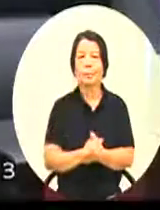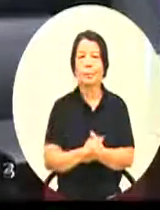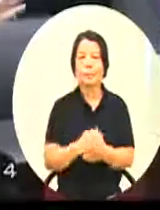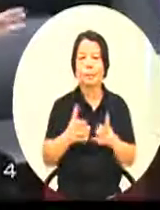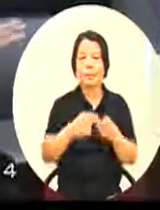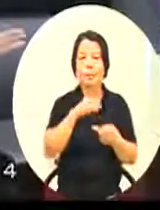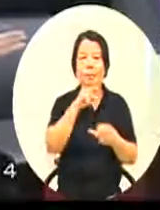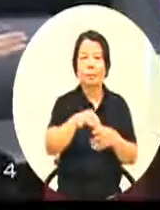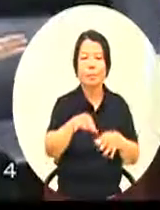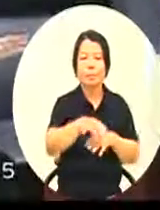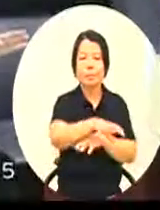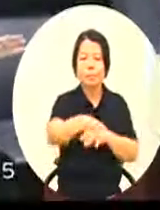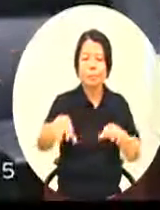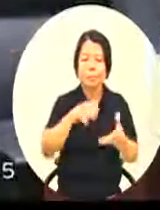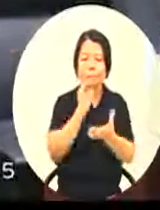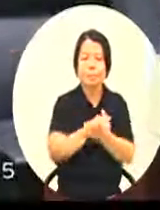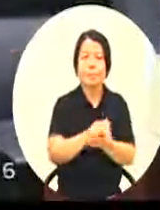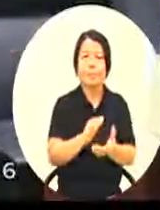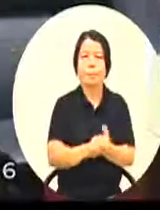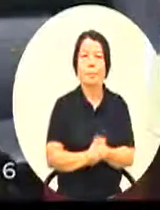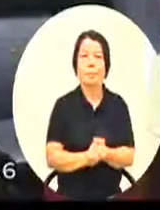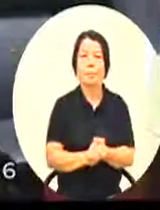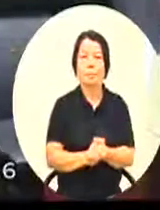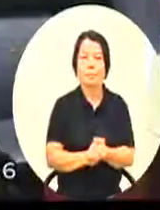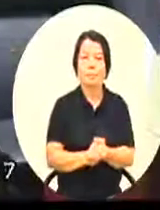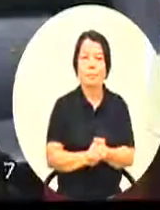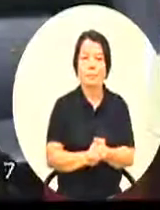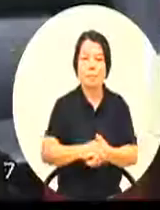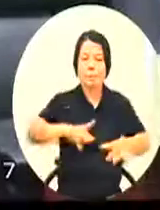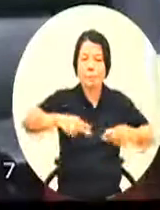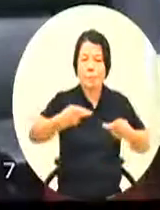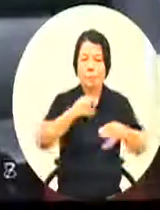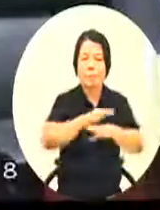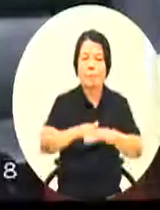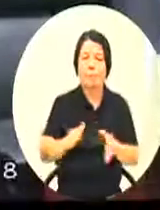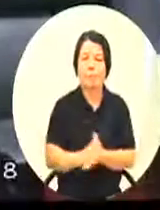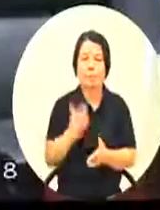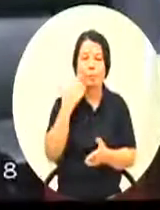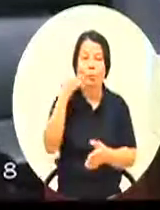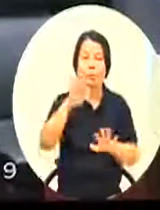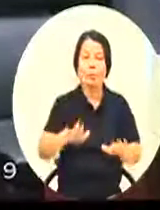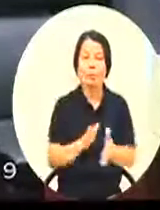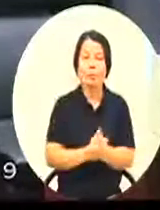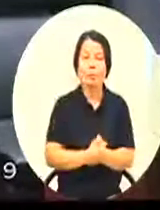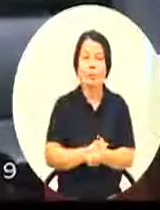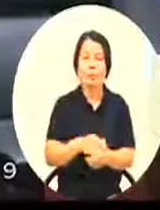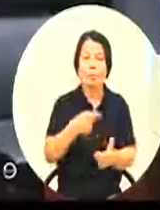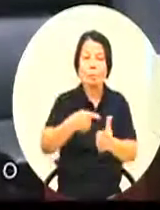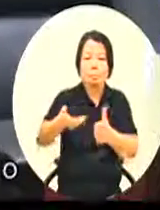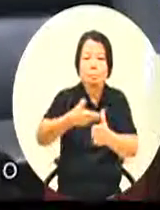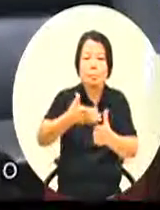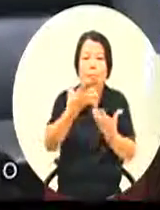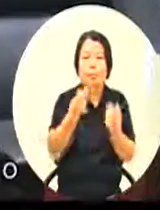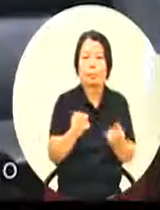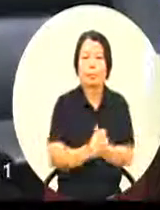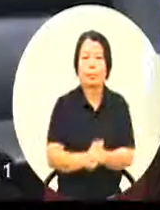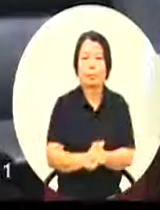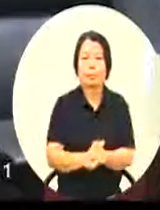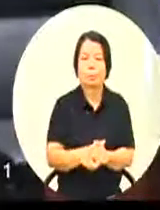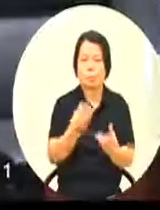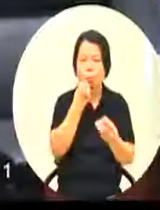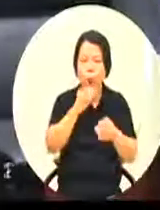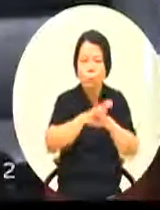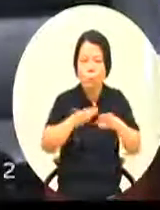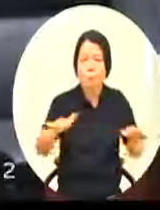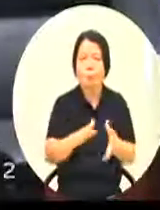他周遭的一些朋友，我们会很快的改善。可是如果我们现在不去做这一个，我们永远食安的问题，我们